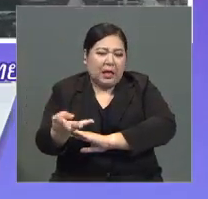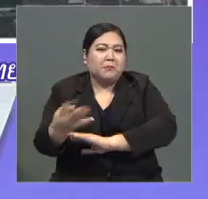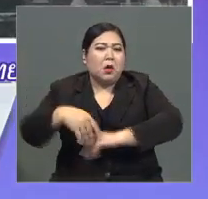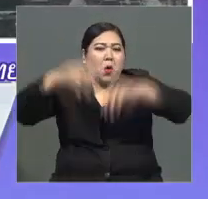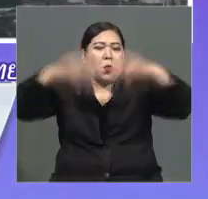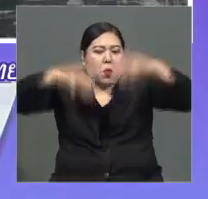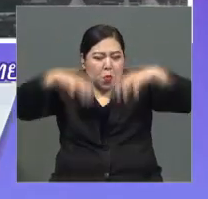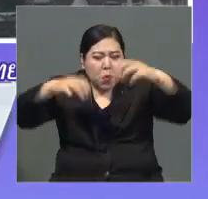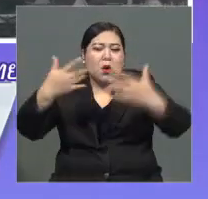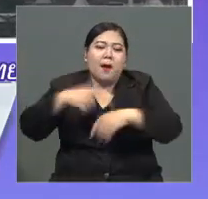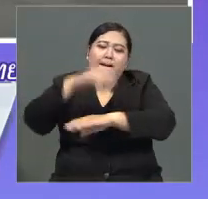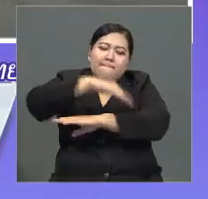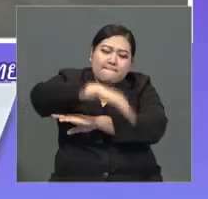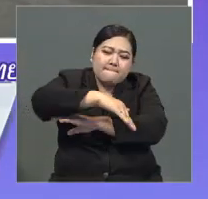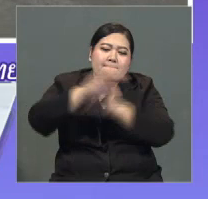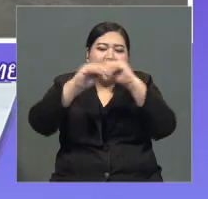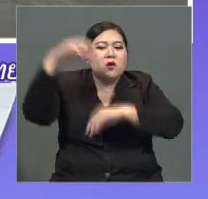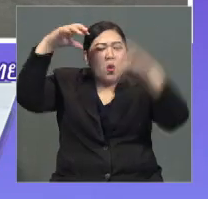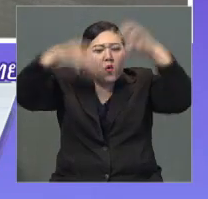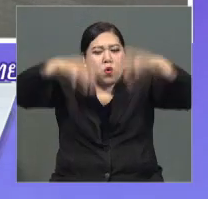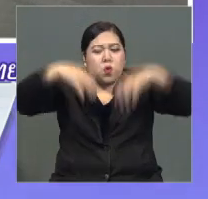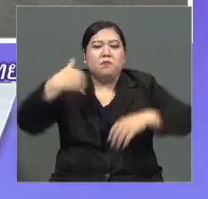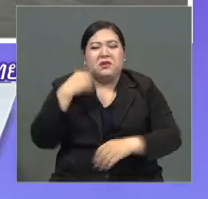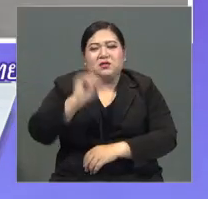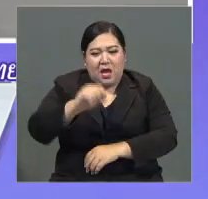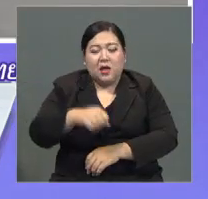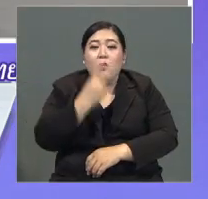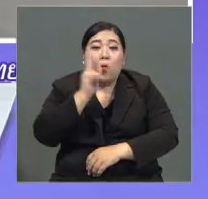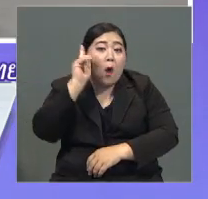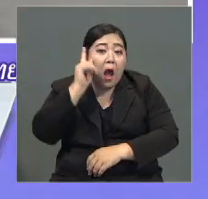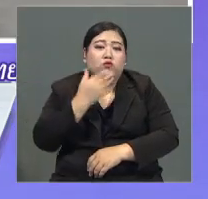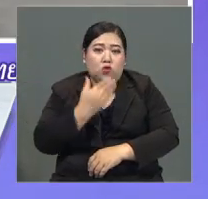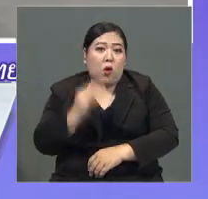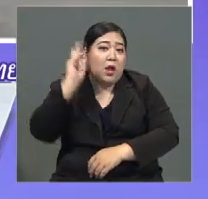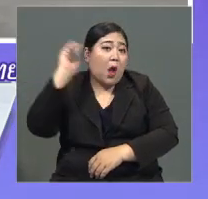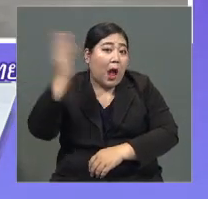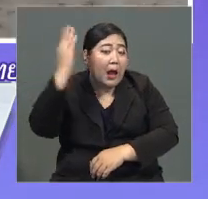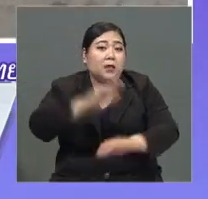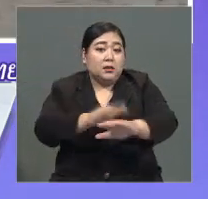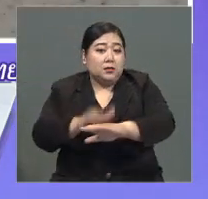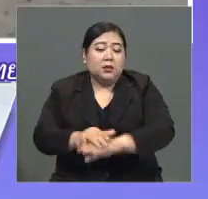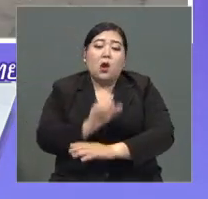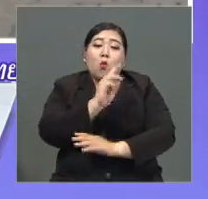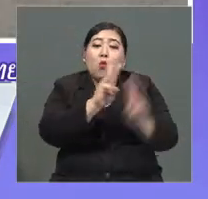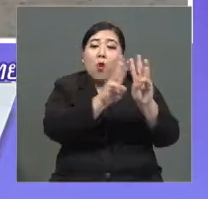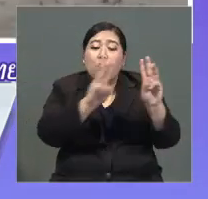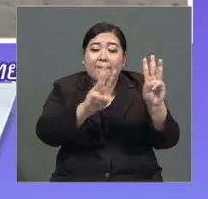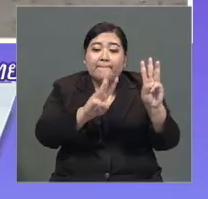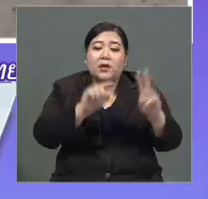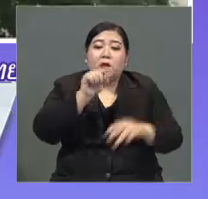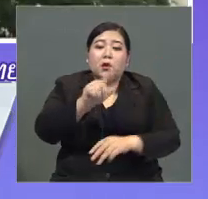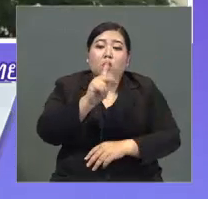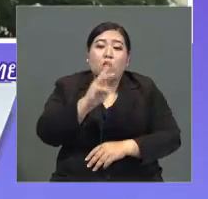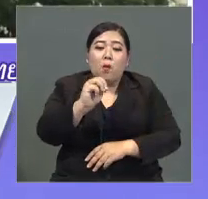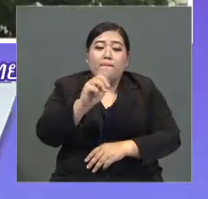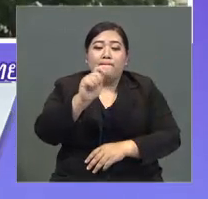็ต้ขออย่ดเรีนว่า ดูรายงานกมยาคอนอากาศนะครับจากเวาไยของกมุตู นิยมิยา.co.th นะครั